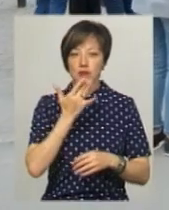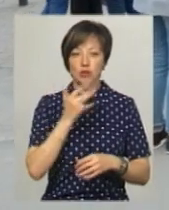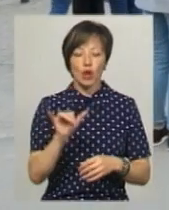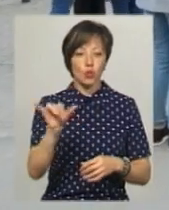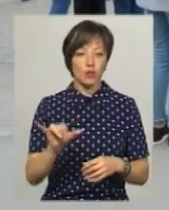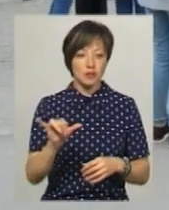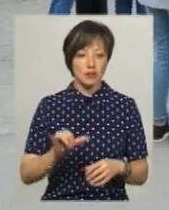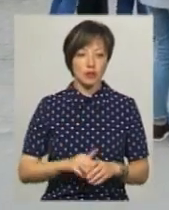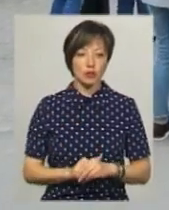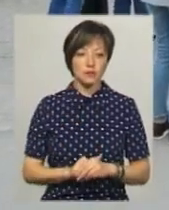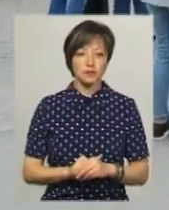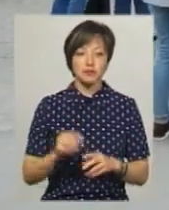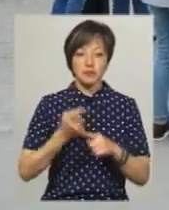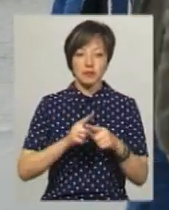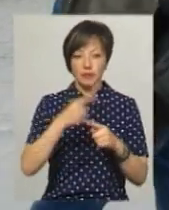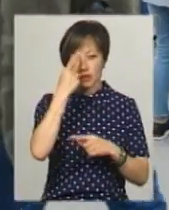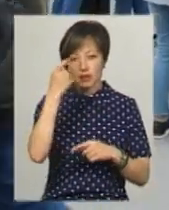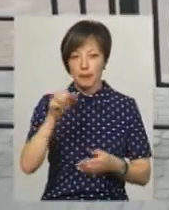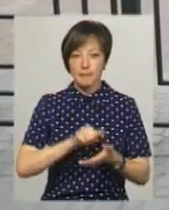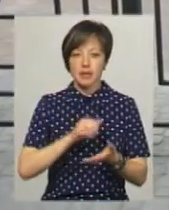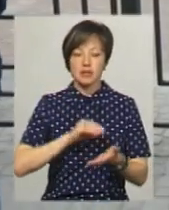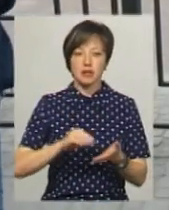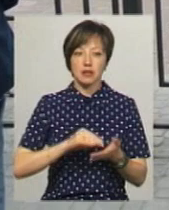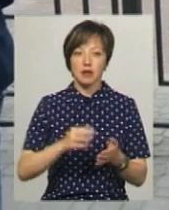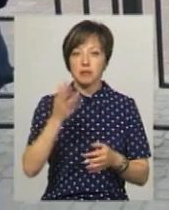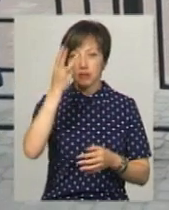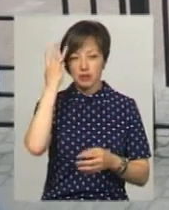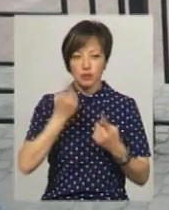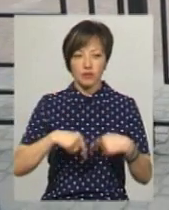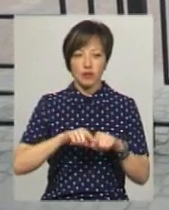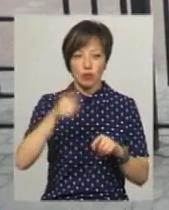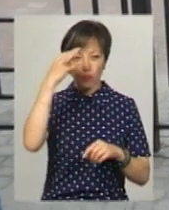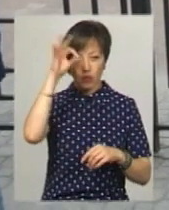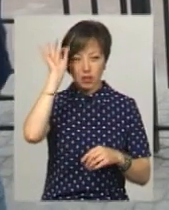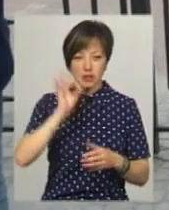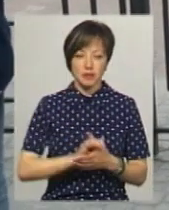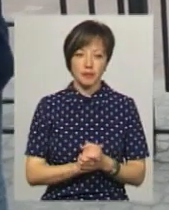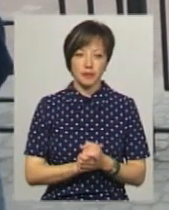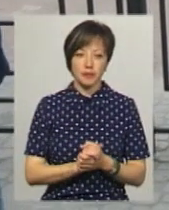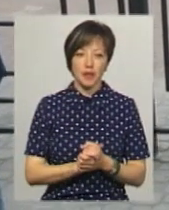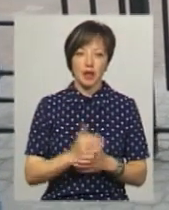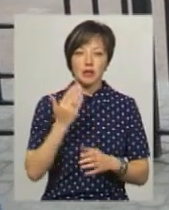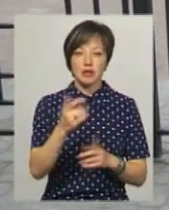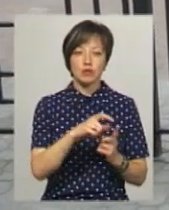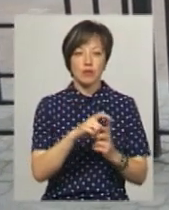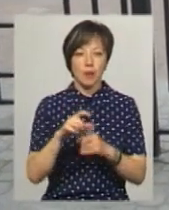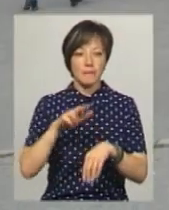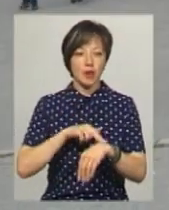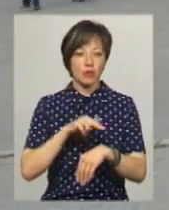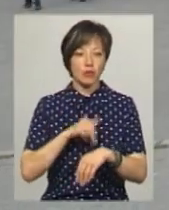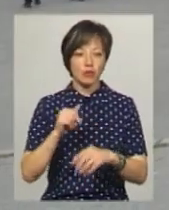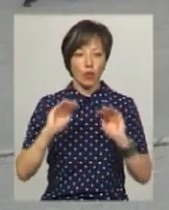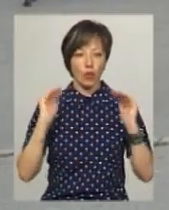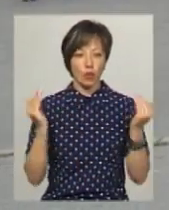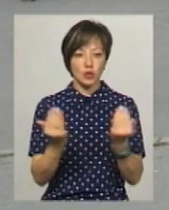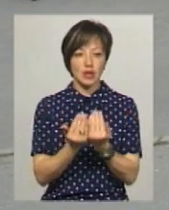національного університету. Про це повідомила прес-секретар Хмельницького відділу поліції Людмила Берестовська. За її словами, правоохоронці